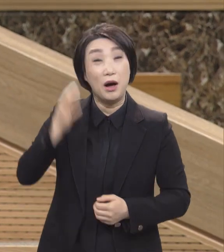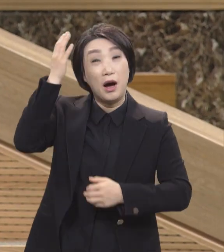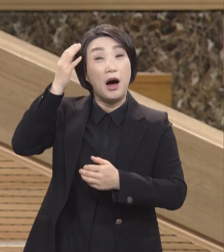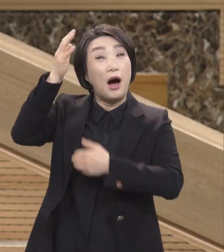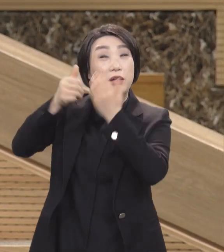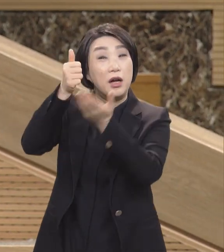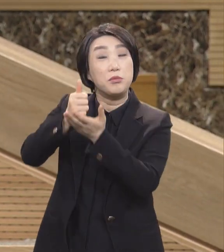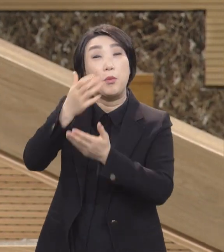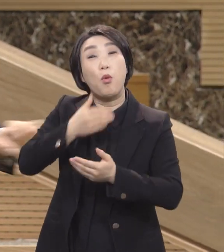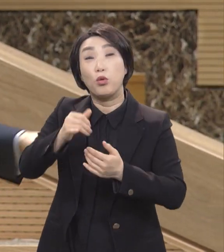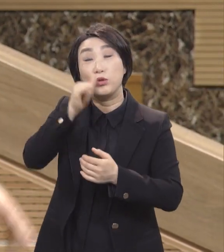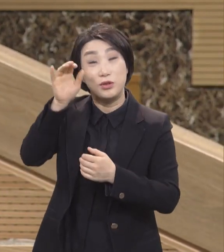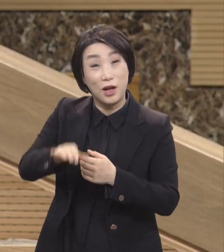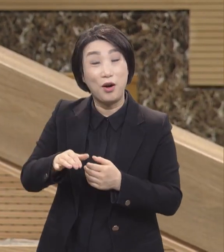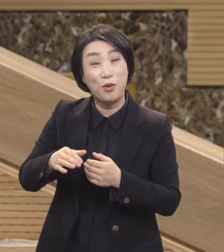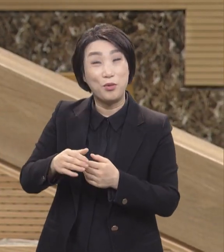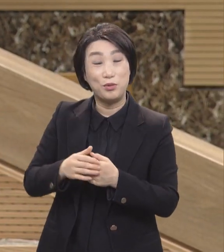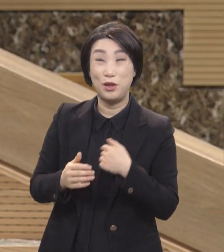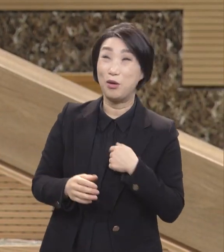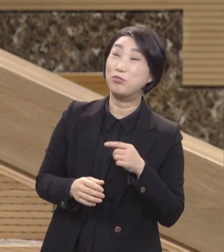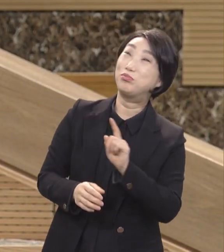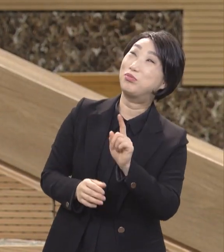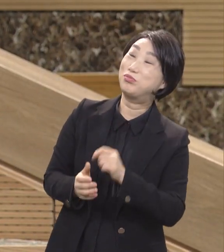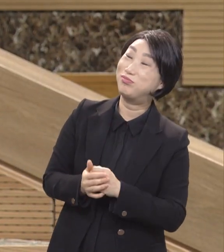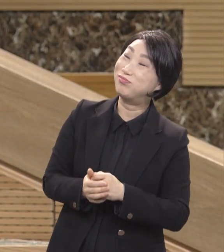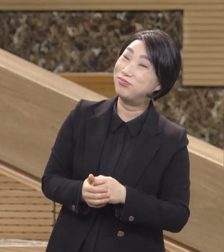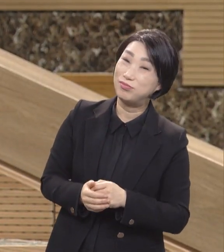하나님이 복이 있다는데 무슨 말이 많아?